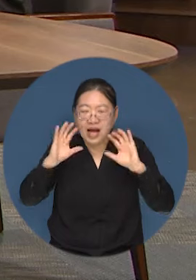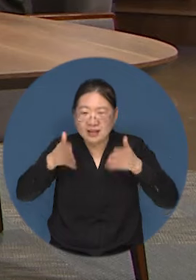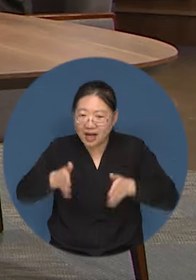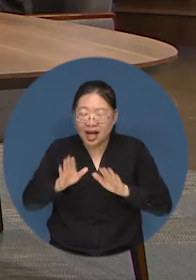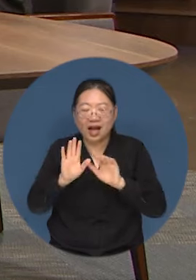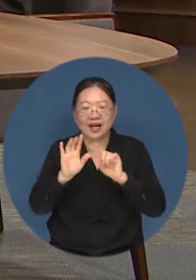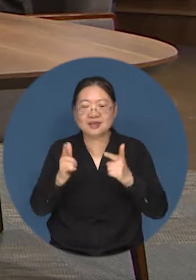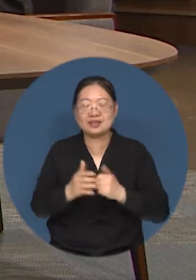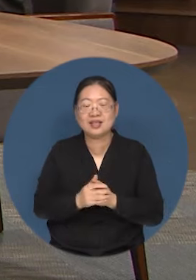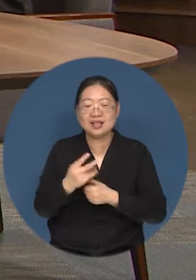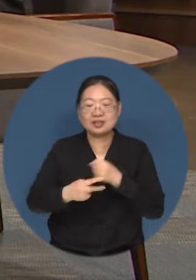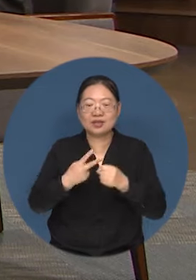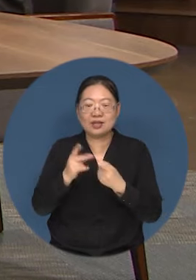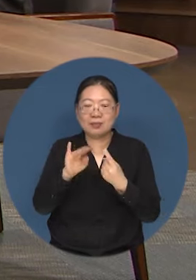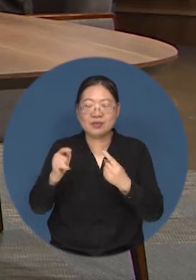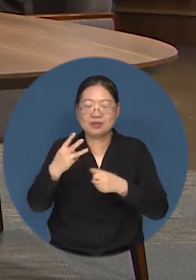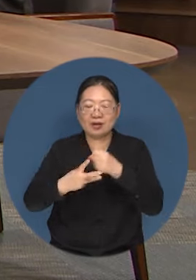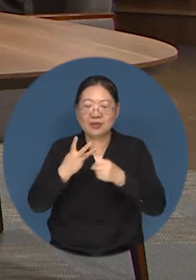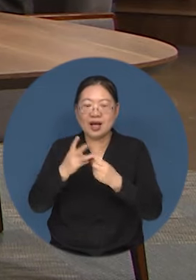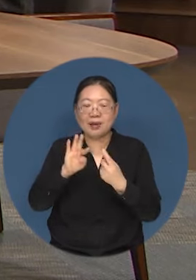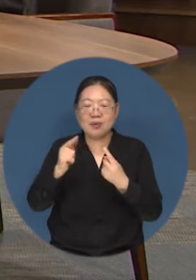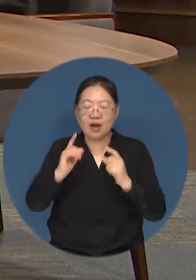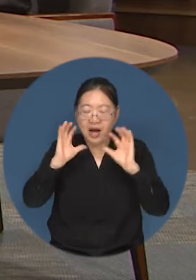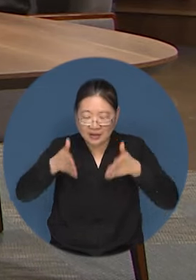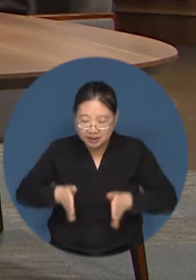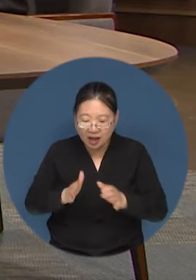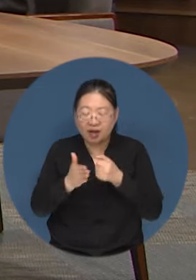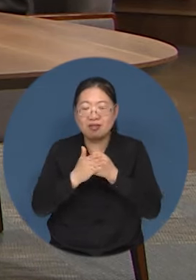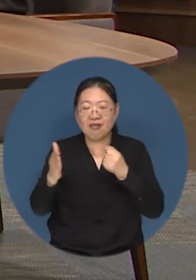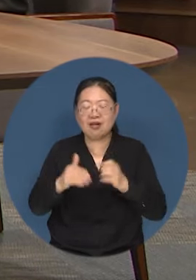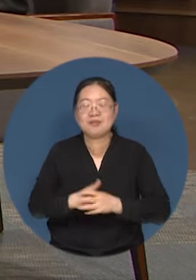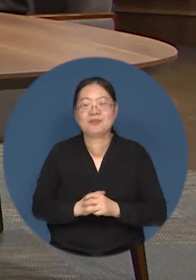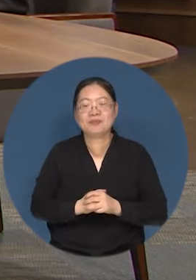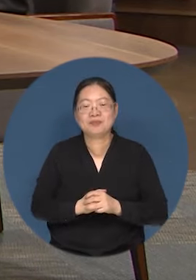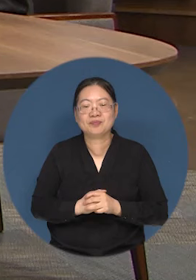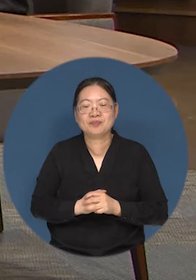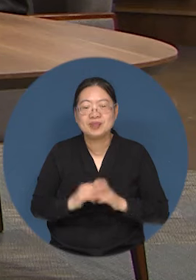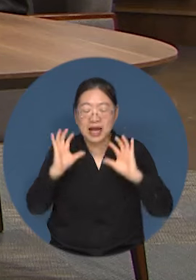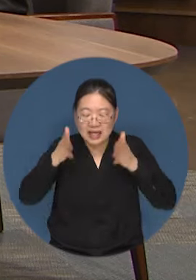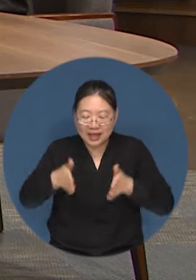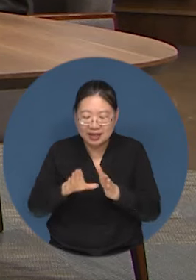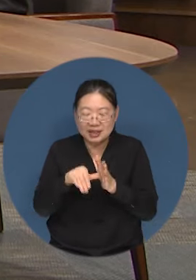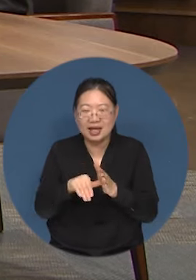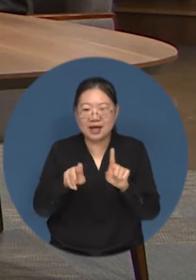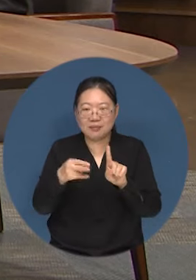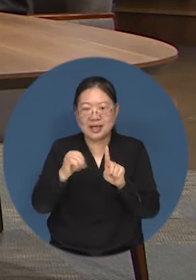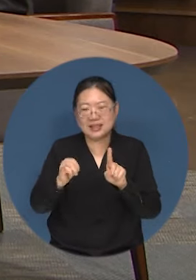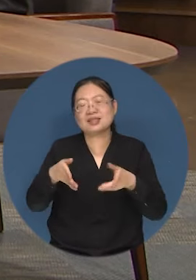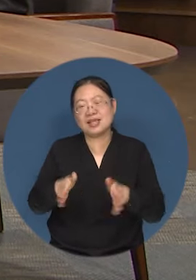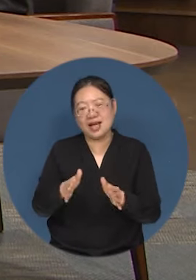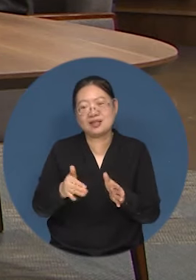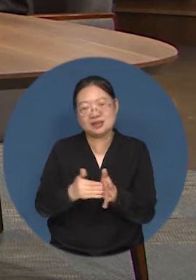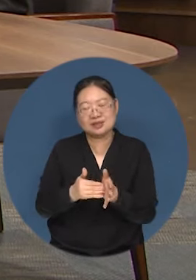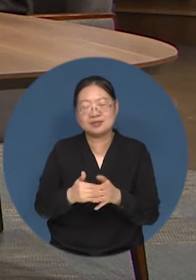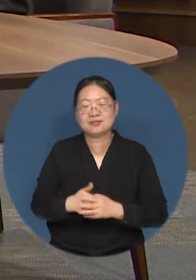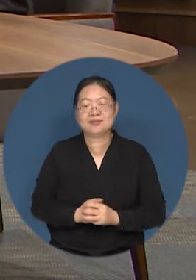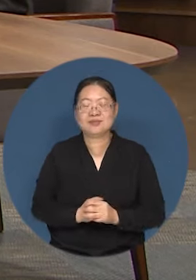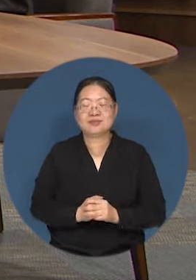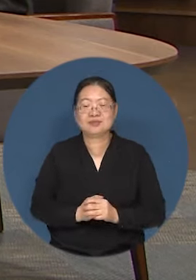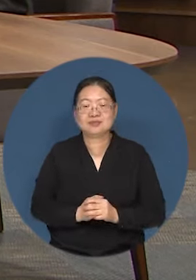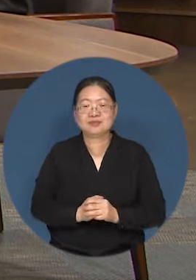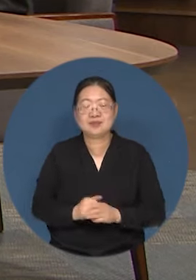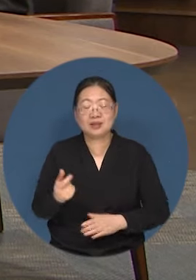뭐 2년에 한 번씩, 3년에 한 번씩 이렇게 출산을 하다 보니까 그리고 새끼를 출산할 때 한 마리씩 낳거든요. 한 마리밖에 안 낳죠. 네.